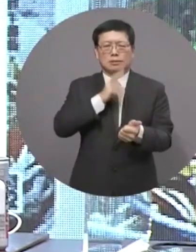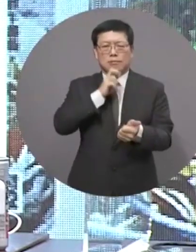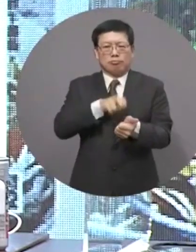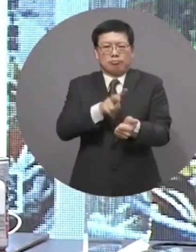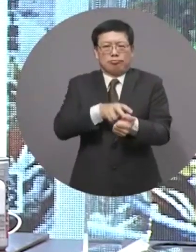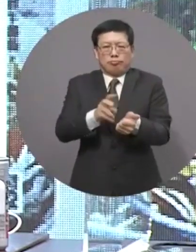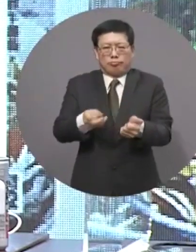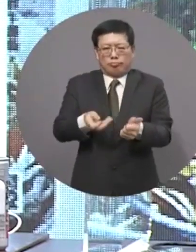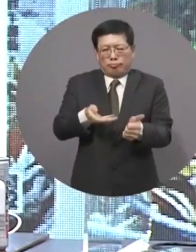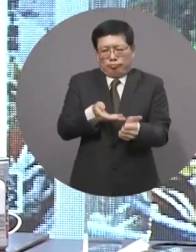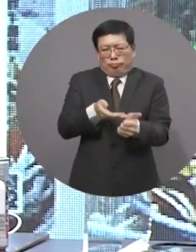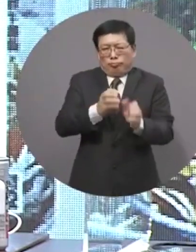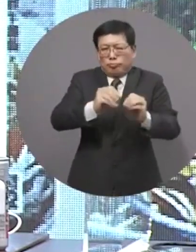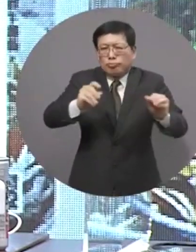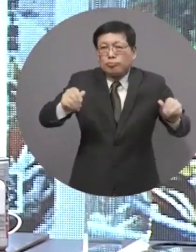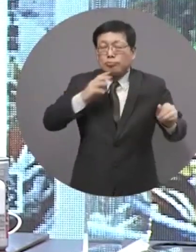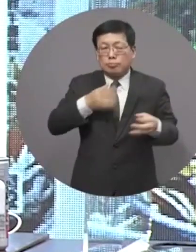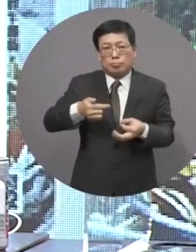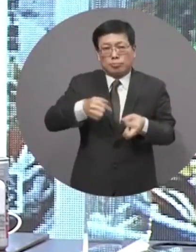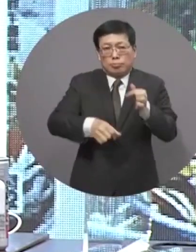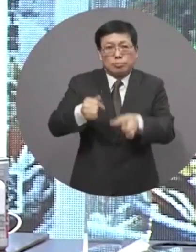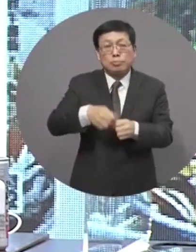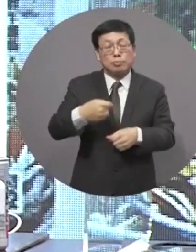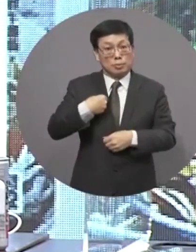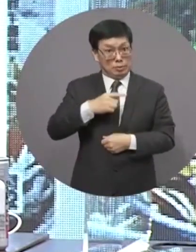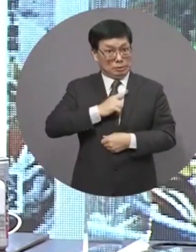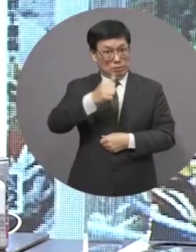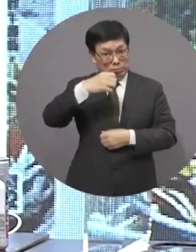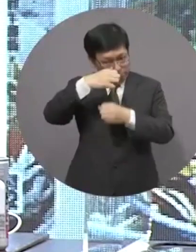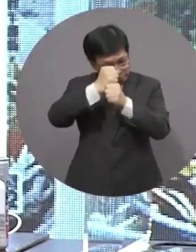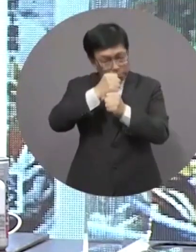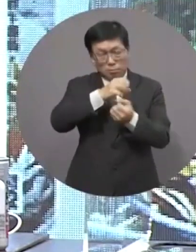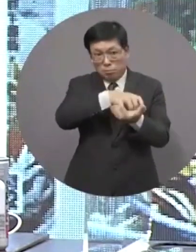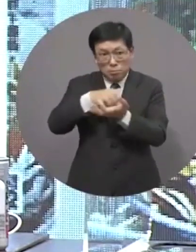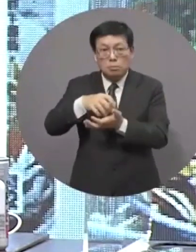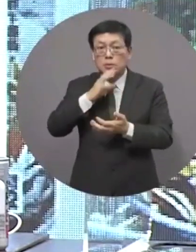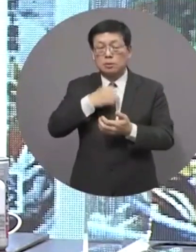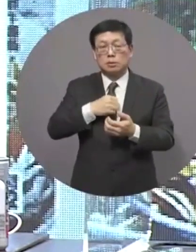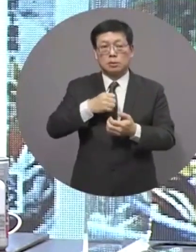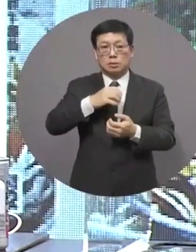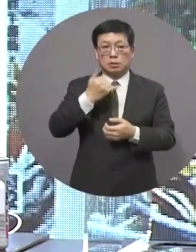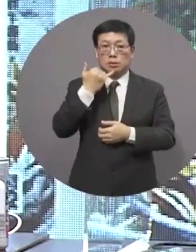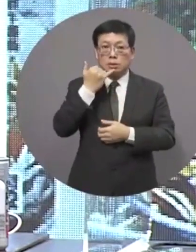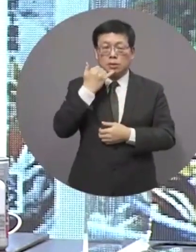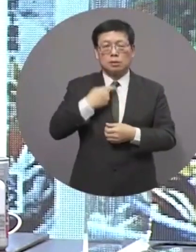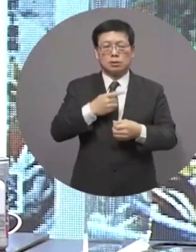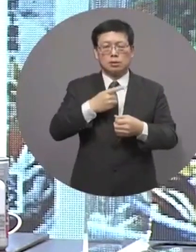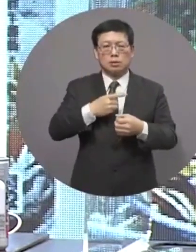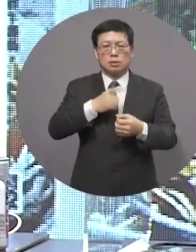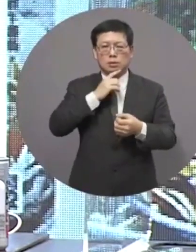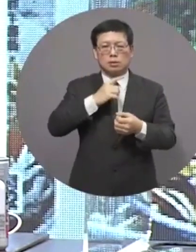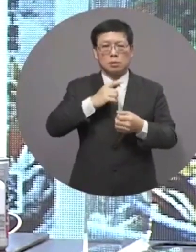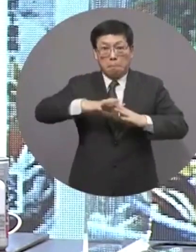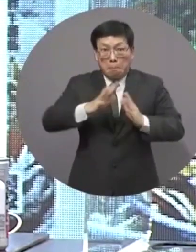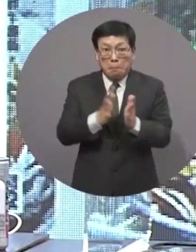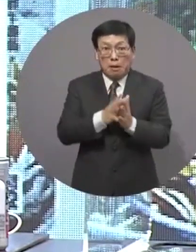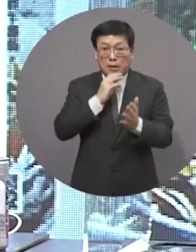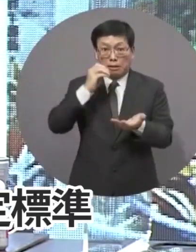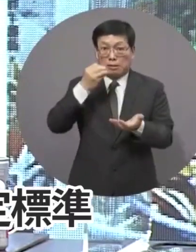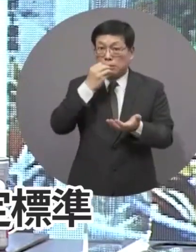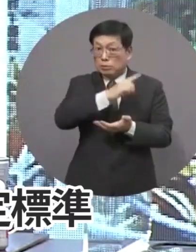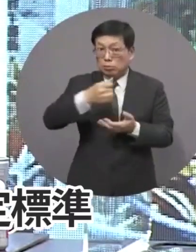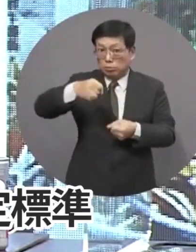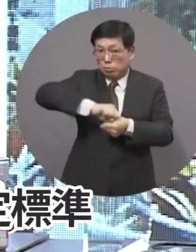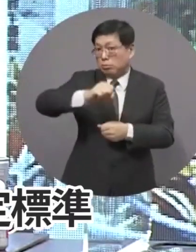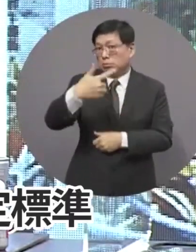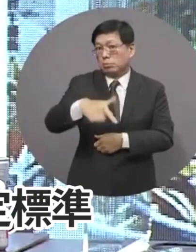物，我们其实是去经过去验证它经过代谢以后的残留值，不是直接去加在食物里面。